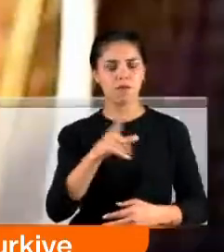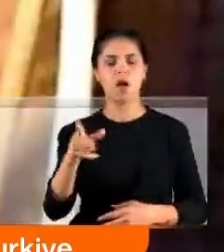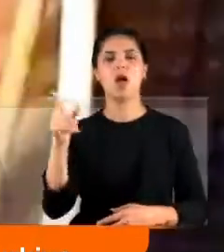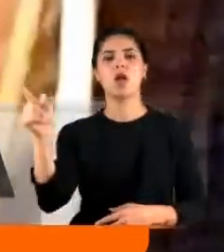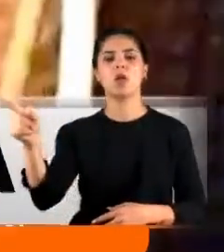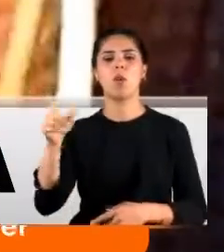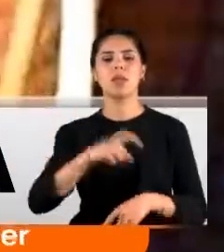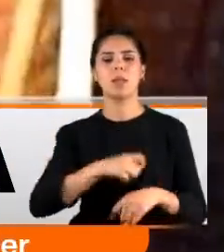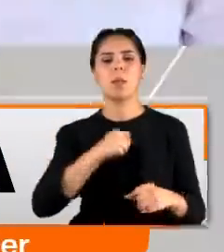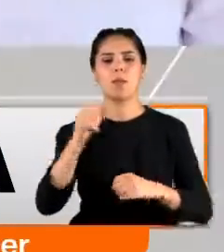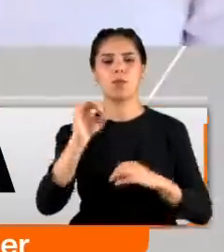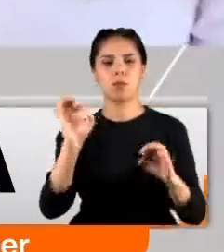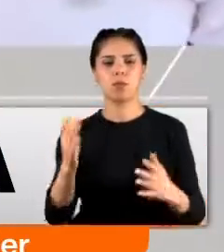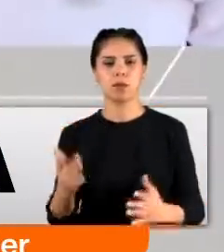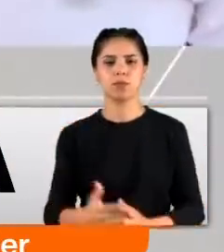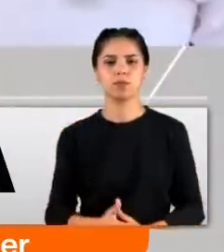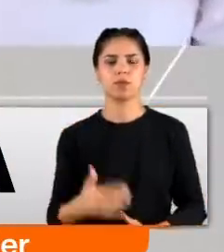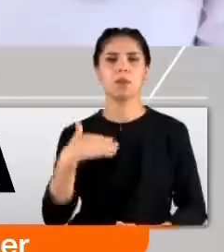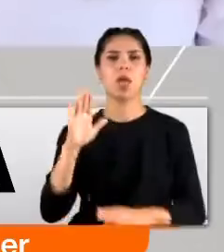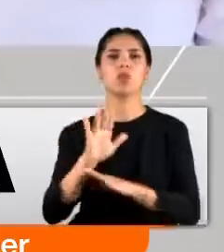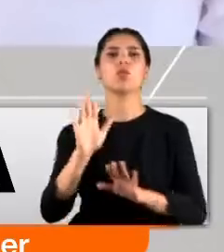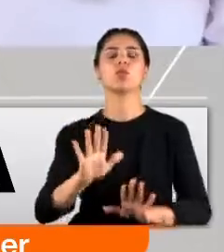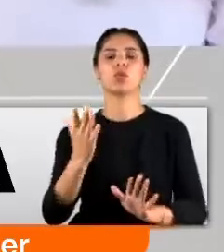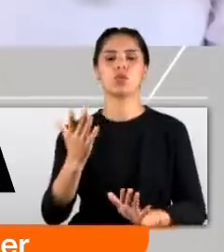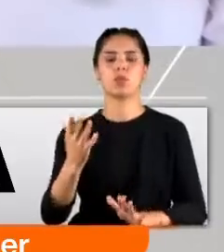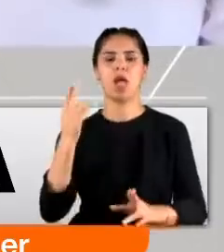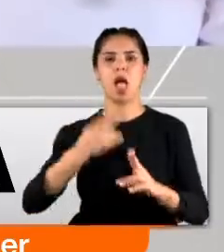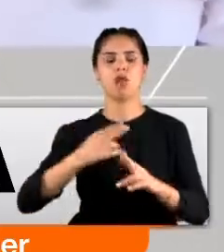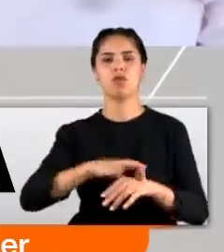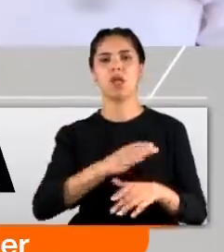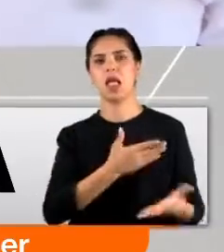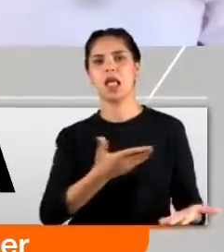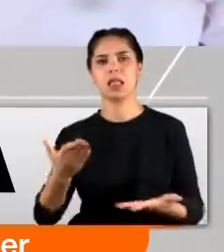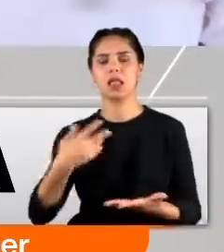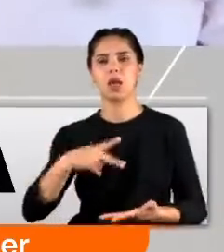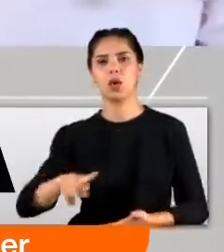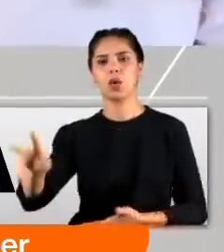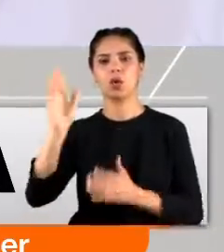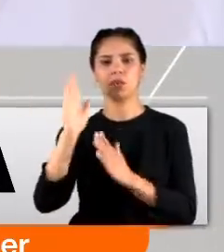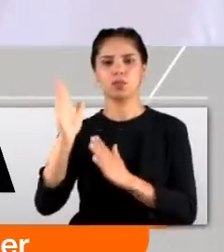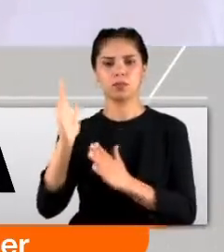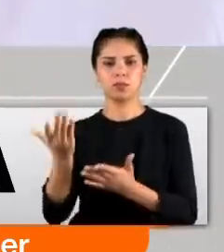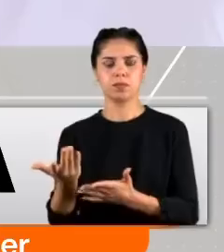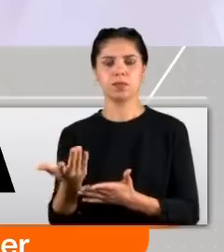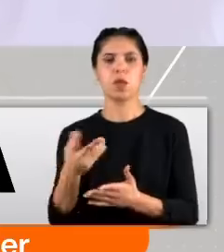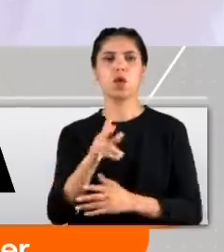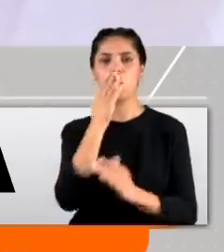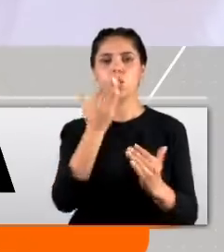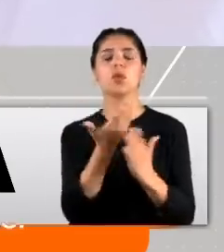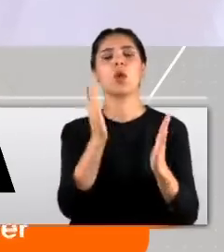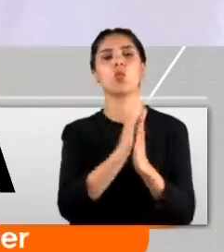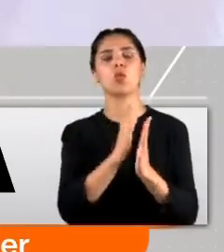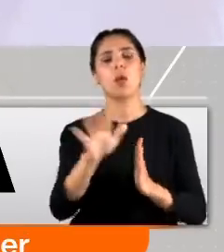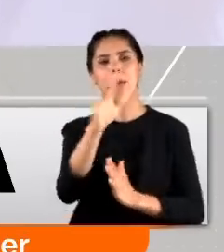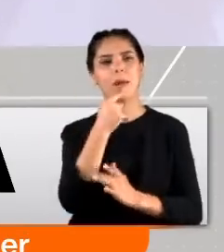başladı. Ben gelen durağa durmadan direkt Keçiören Eğitim Araştırma Hastanesi'ne seri bir şekilde gittim. Güzergah dışı ama dedim kusura bakmayın